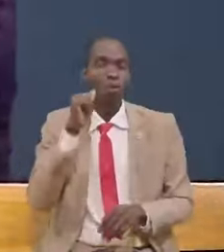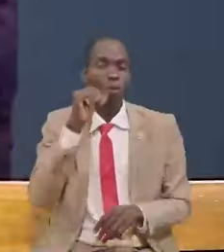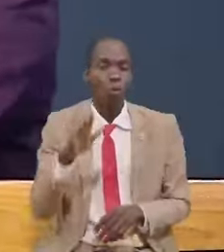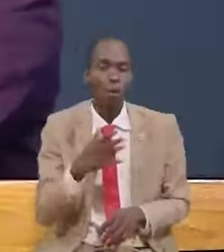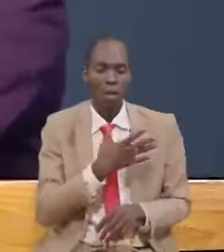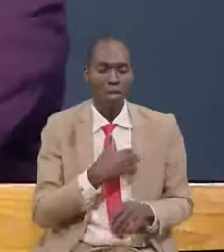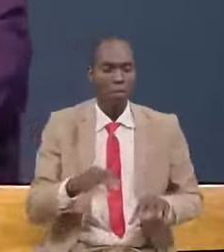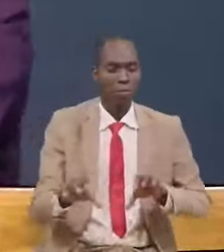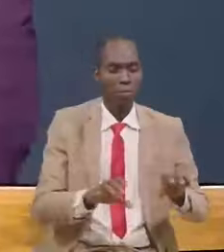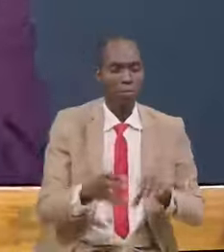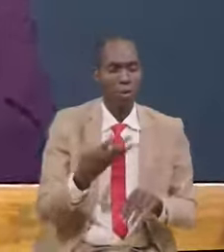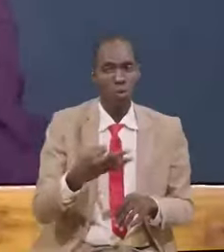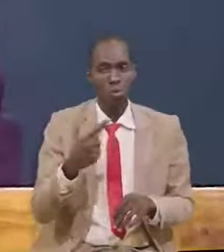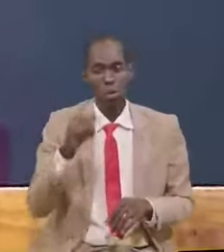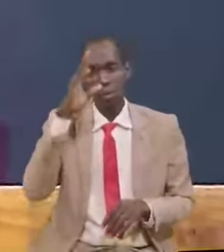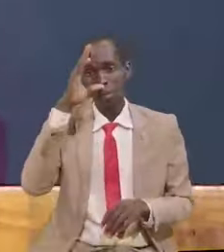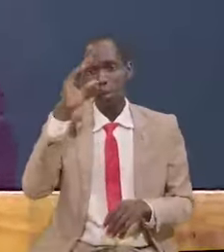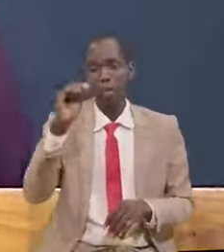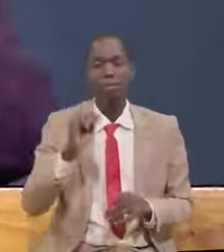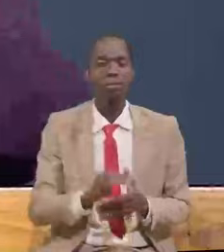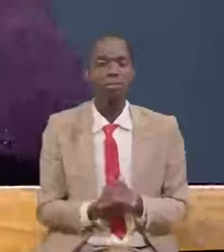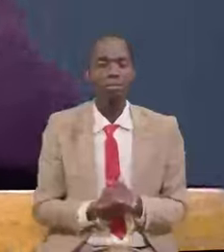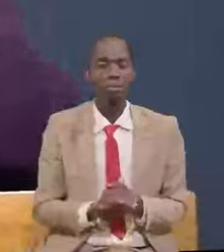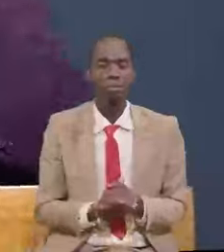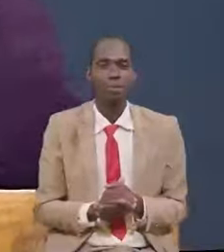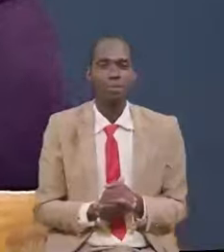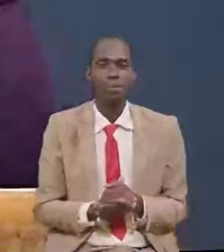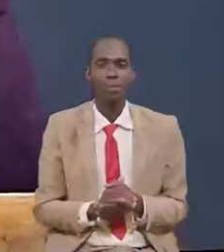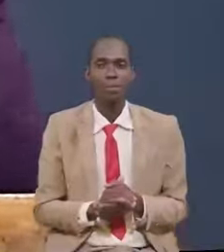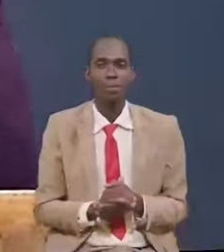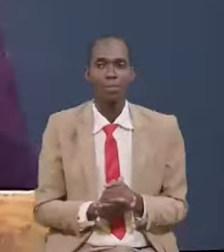À cause de l'action de l'homme et de la femme.